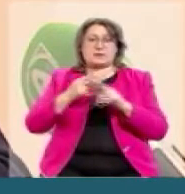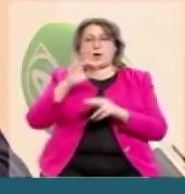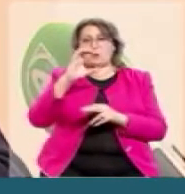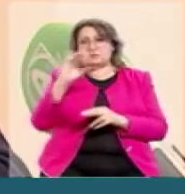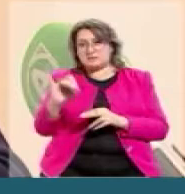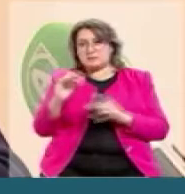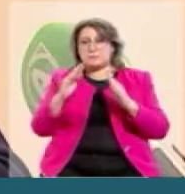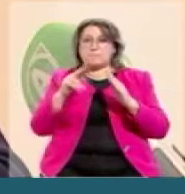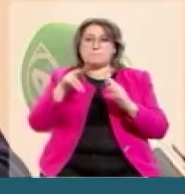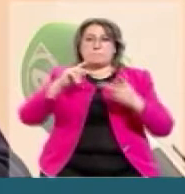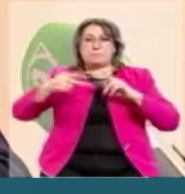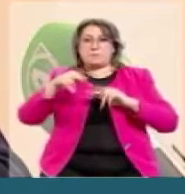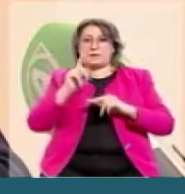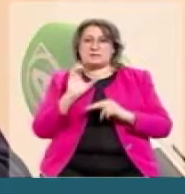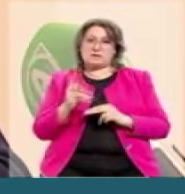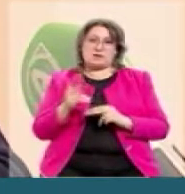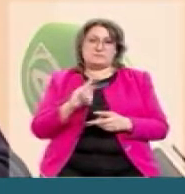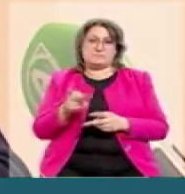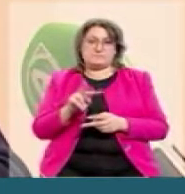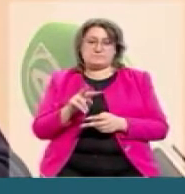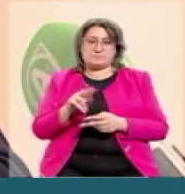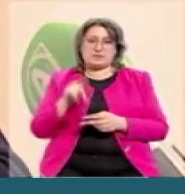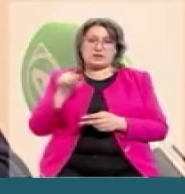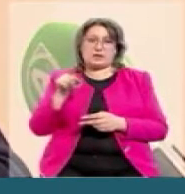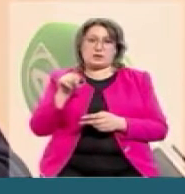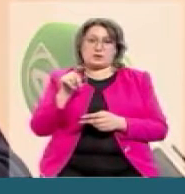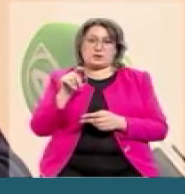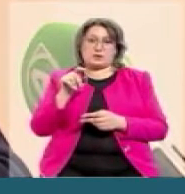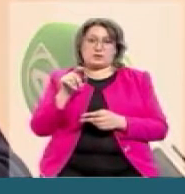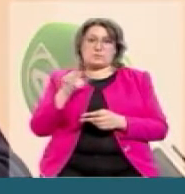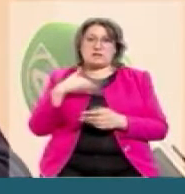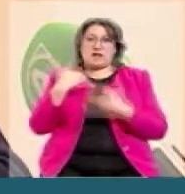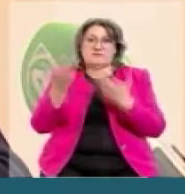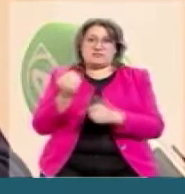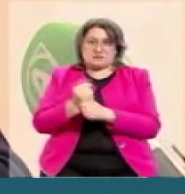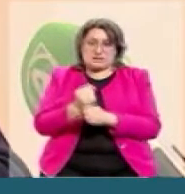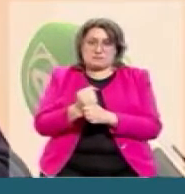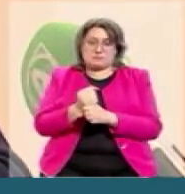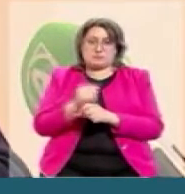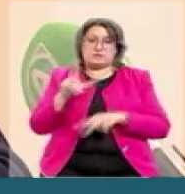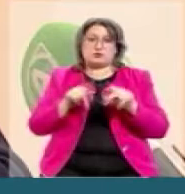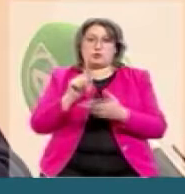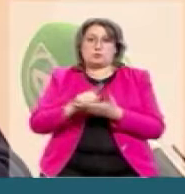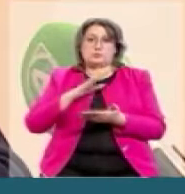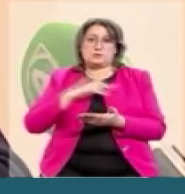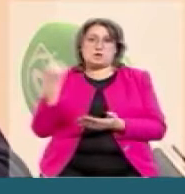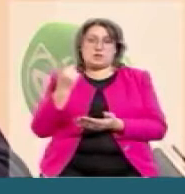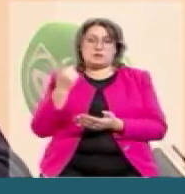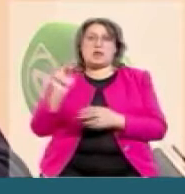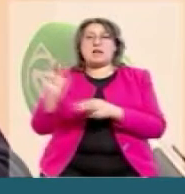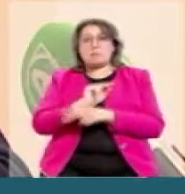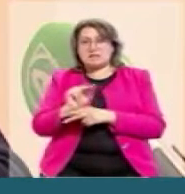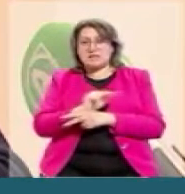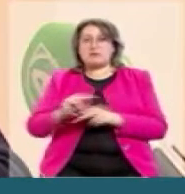ОСИ, соответственно, или ПКСК. Они просят, мы для них делаем, значит, должен быть хозяин.